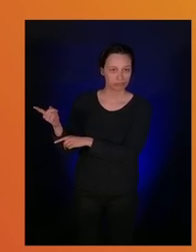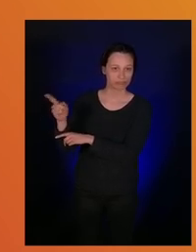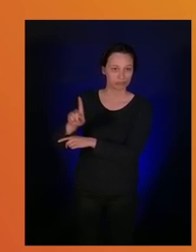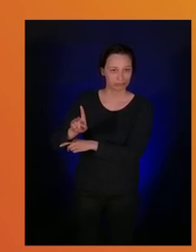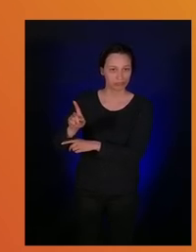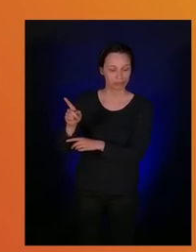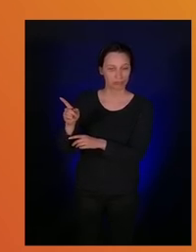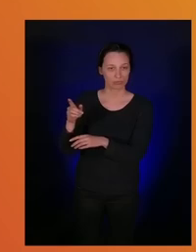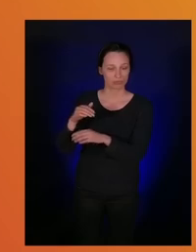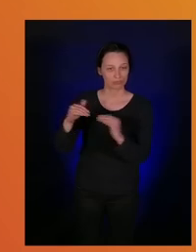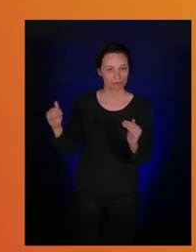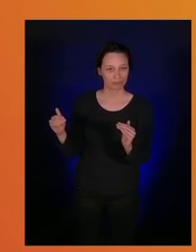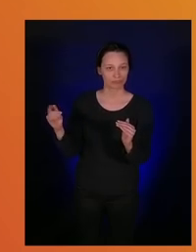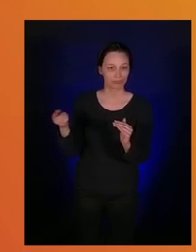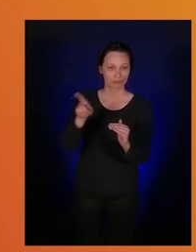sur la scène,